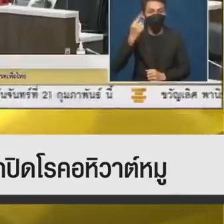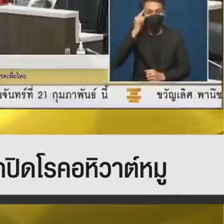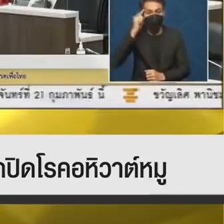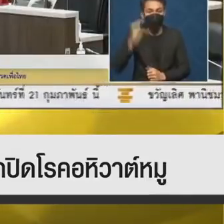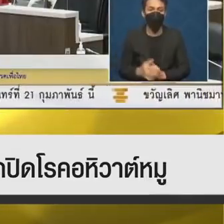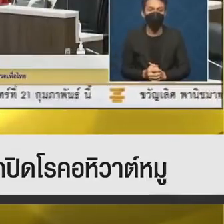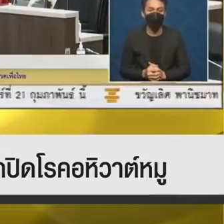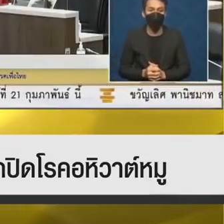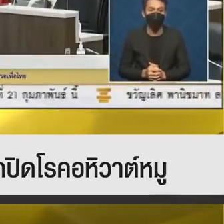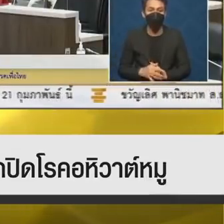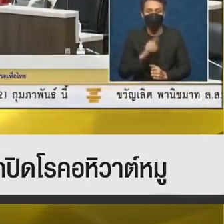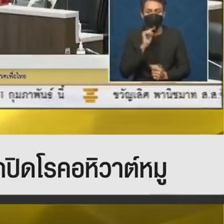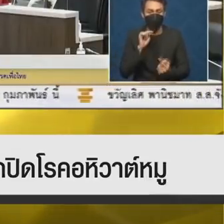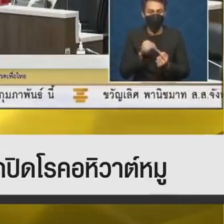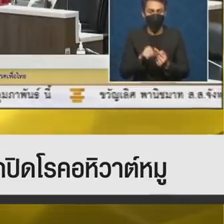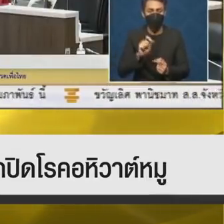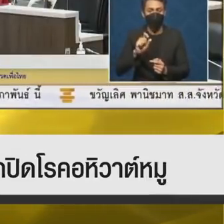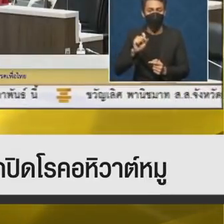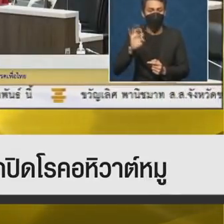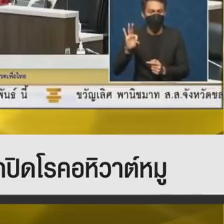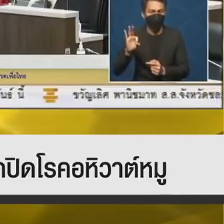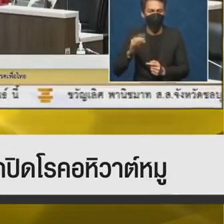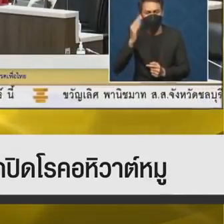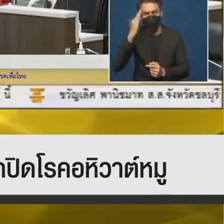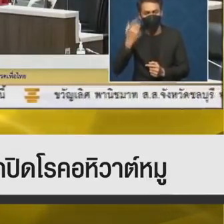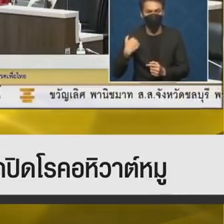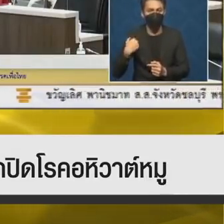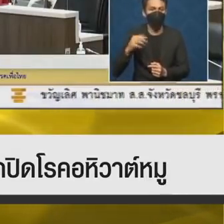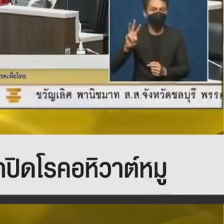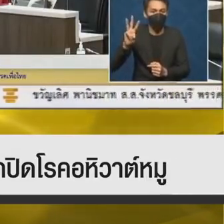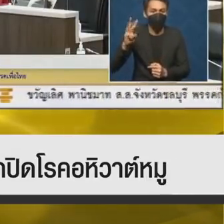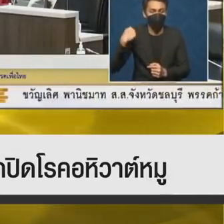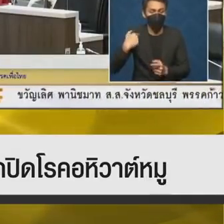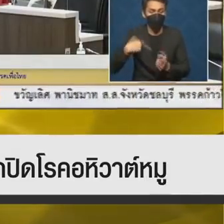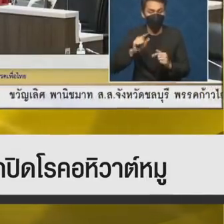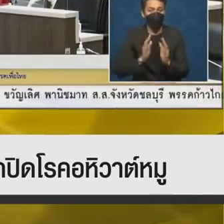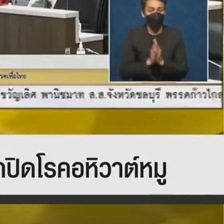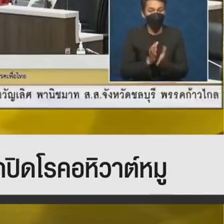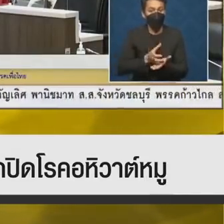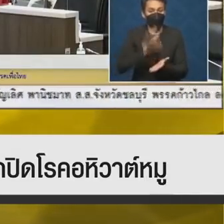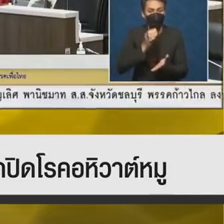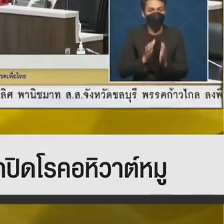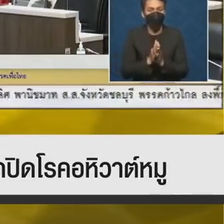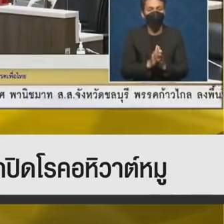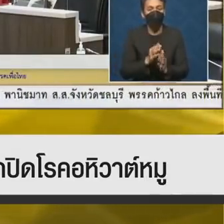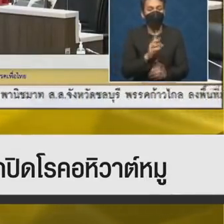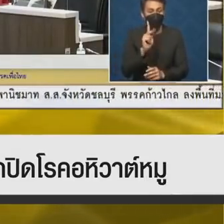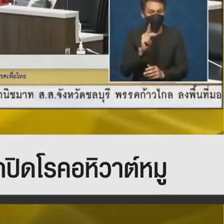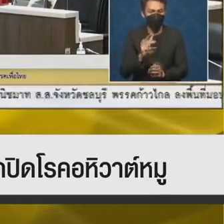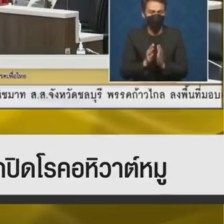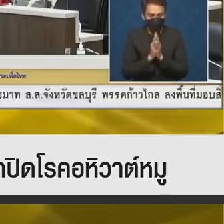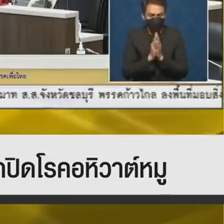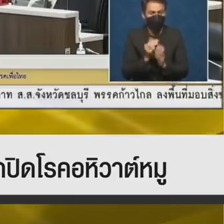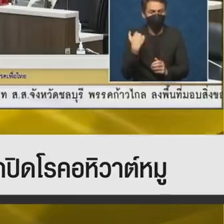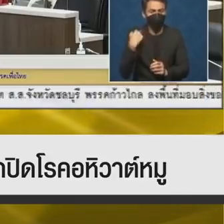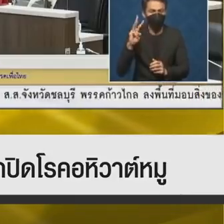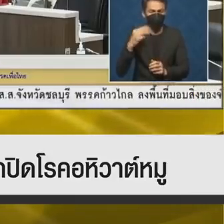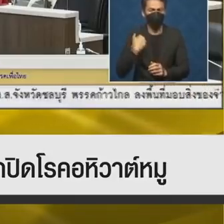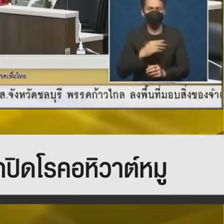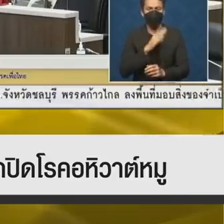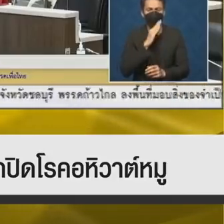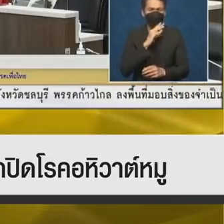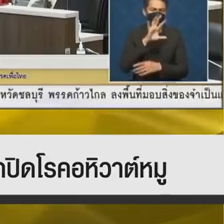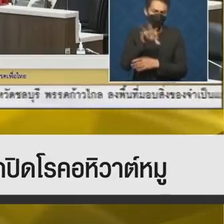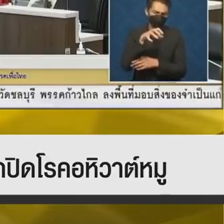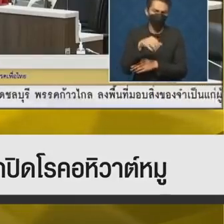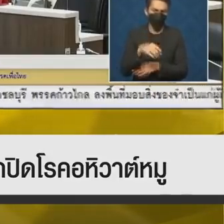สิบปีย้อนกลับไปเนี่ยท้าสาบานกันไปวัดพระแก้วเนี่ยมีทุกปีนะ ใช่ มีทุกสมัยนะฮะ